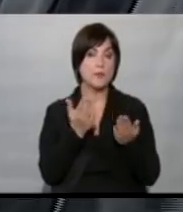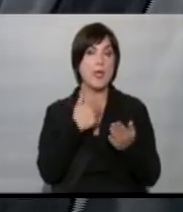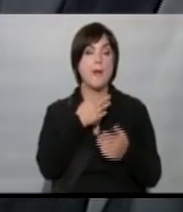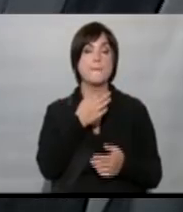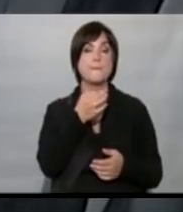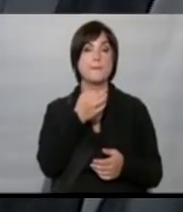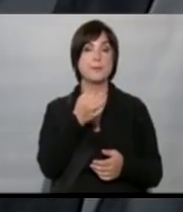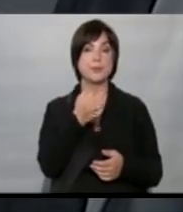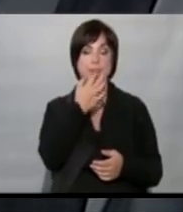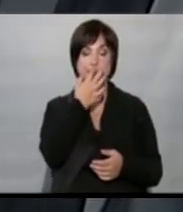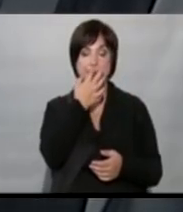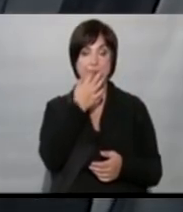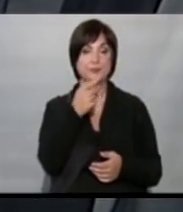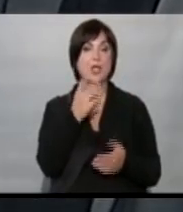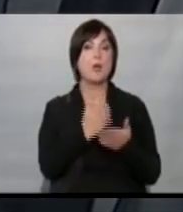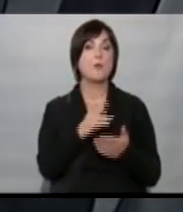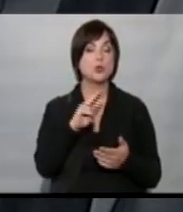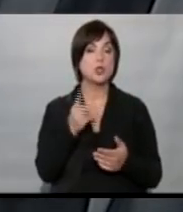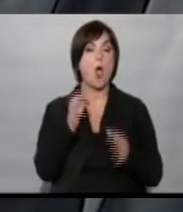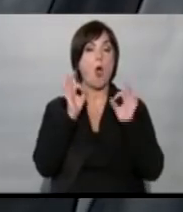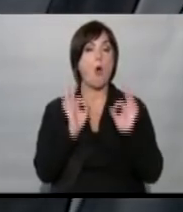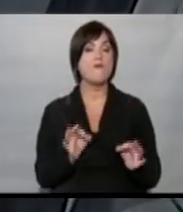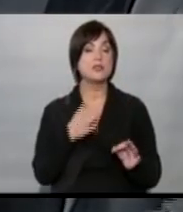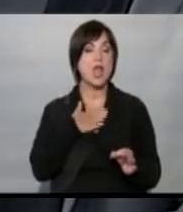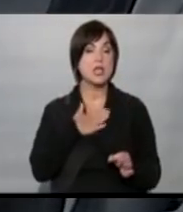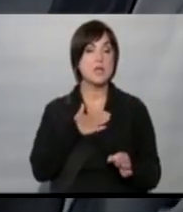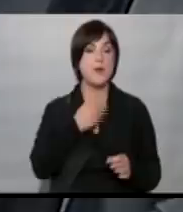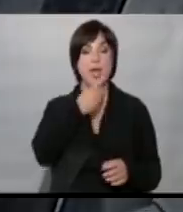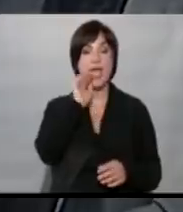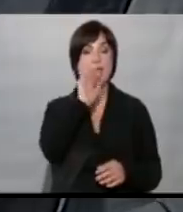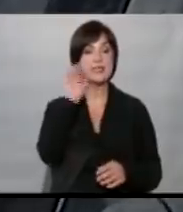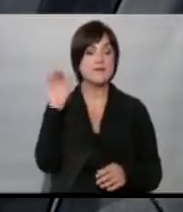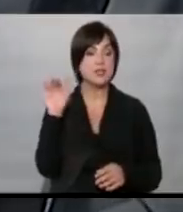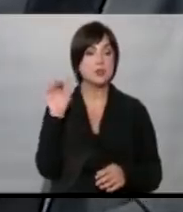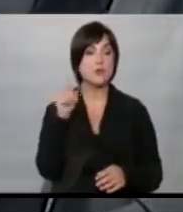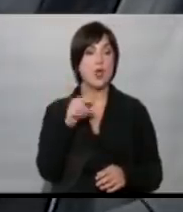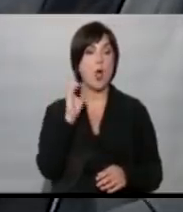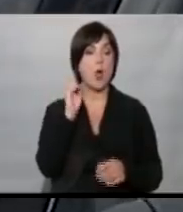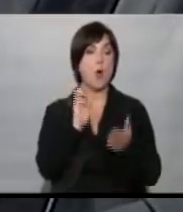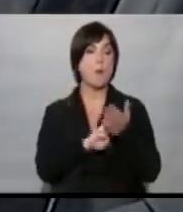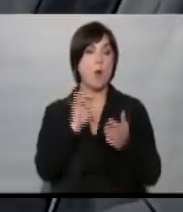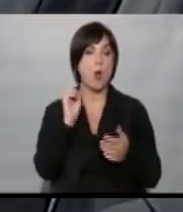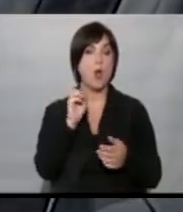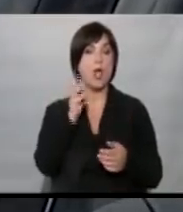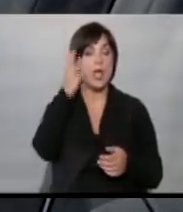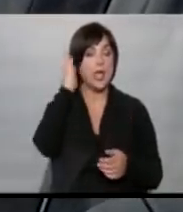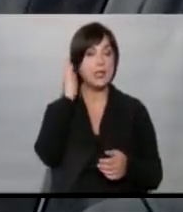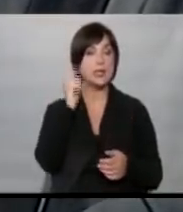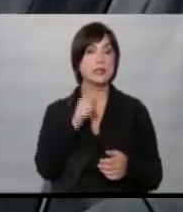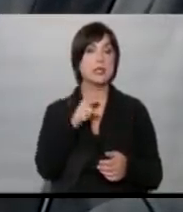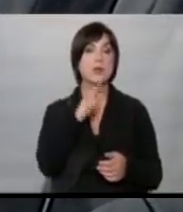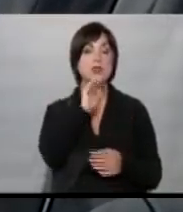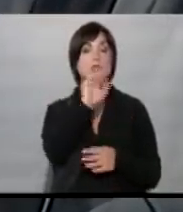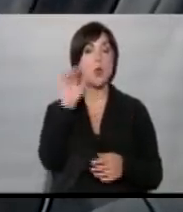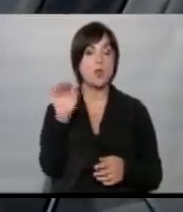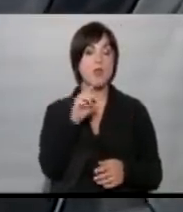тоа околу... Па, дека околу... сме заведени, ама одам понатаму. Официјално имавме известување од ОМО или... Инаку виножито имаше сообщение во